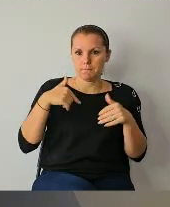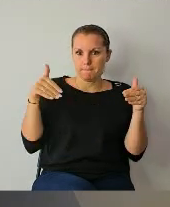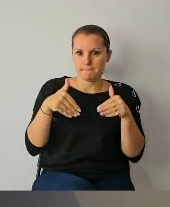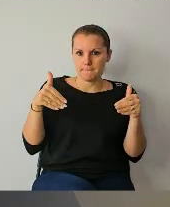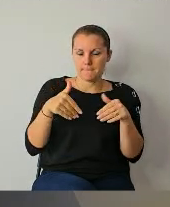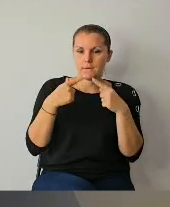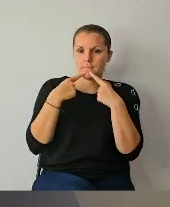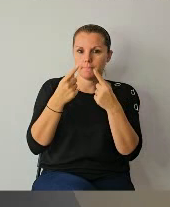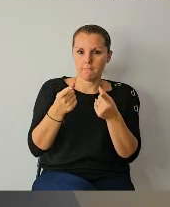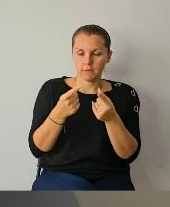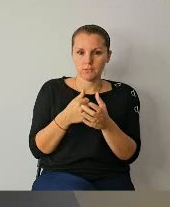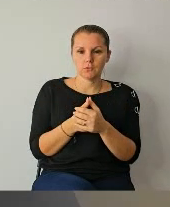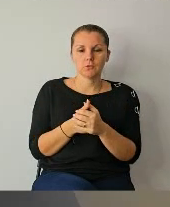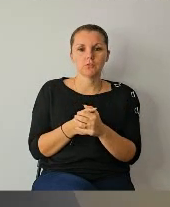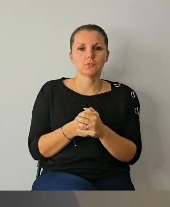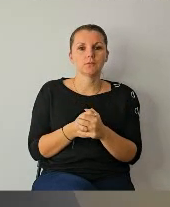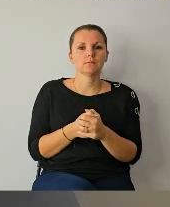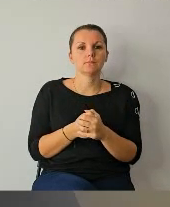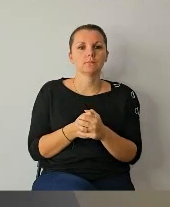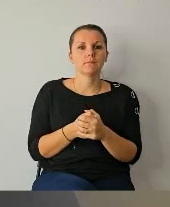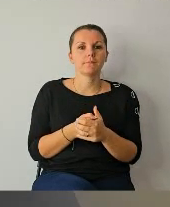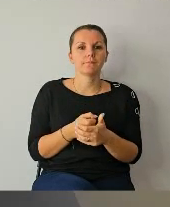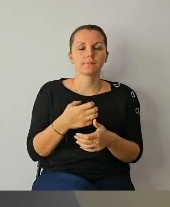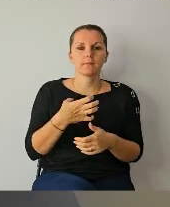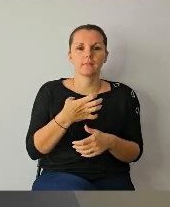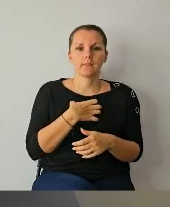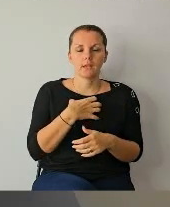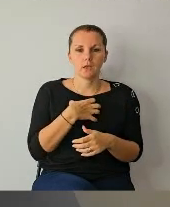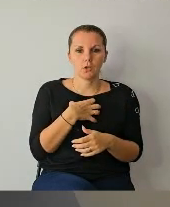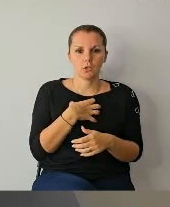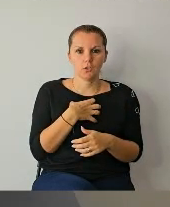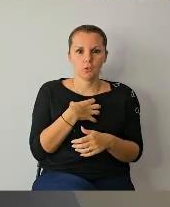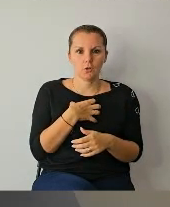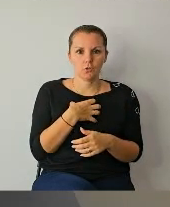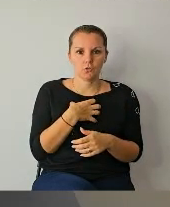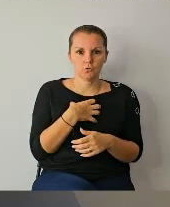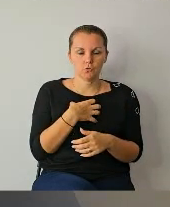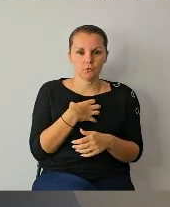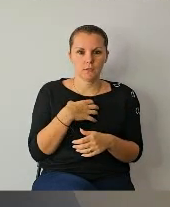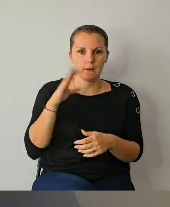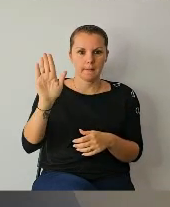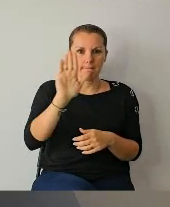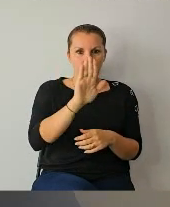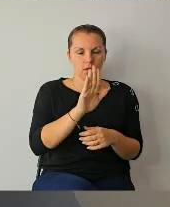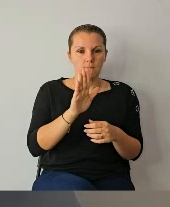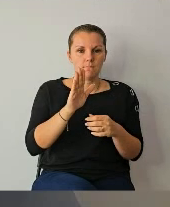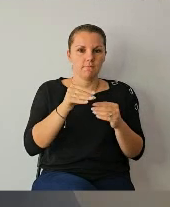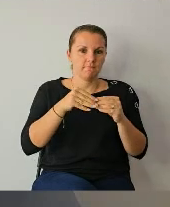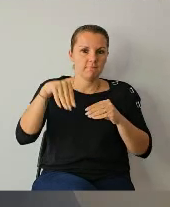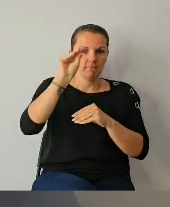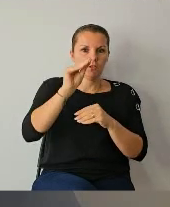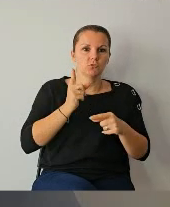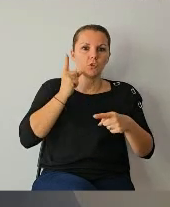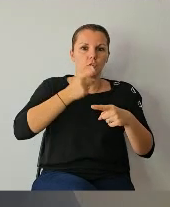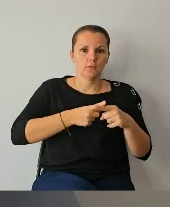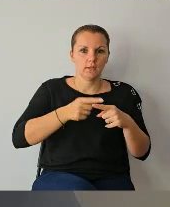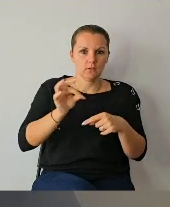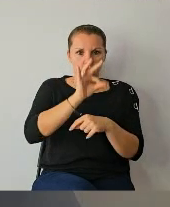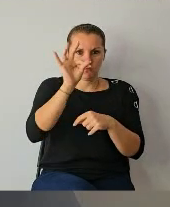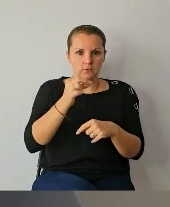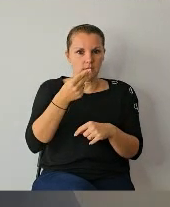coś powiedzieć jeszcze, dyrektorzy i tak mają wyższe dodatki funkcyjne niż te najniższe